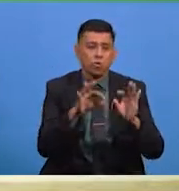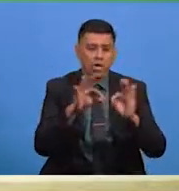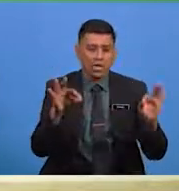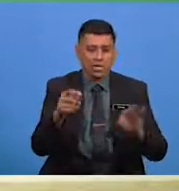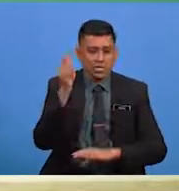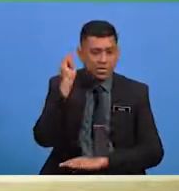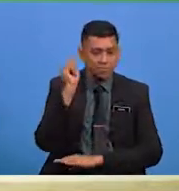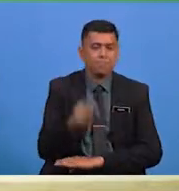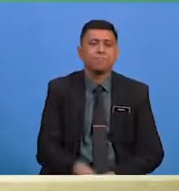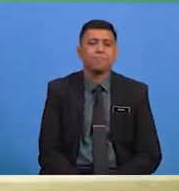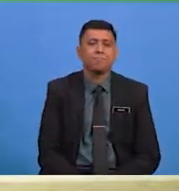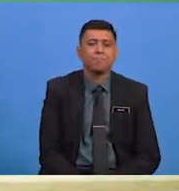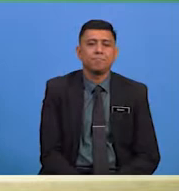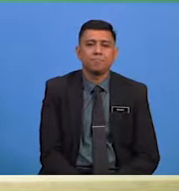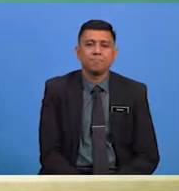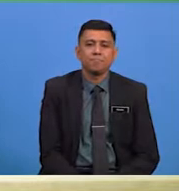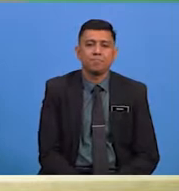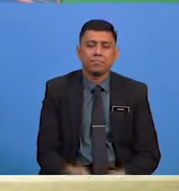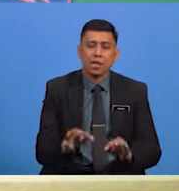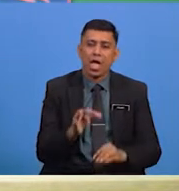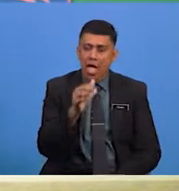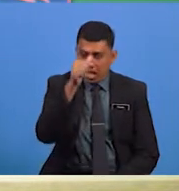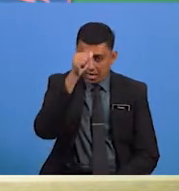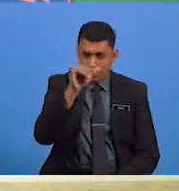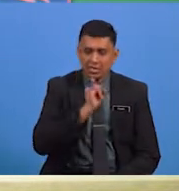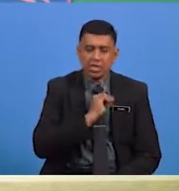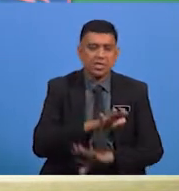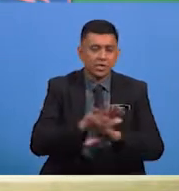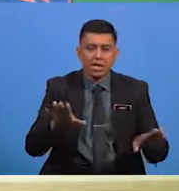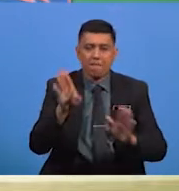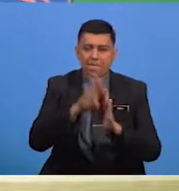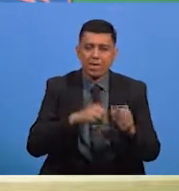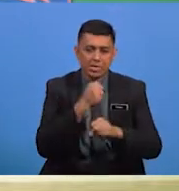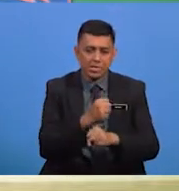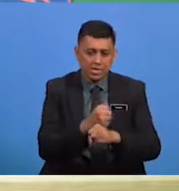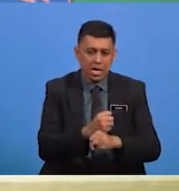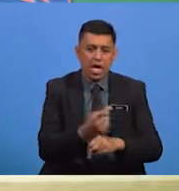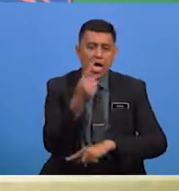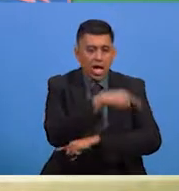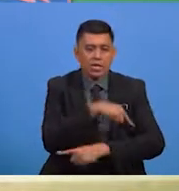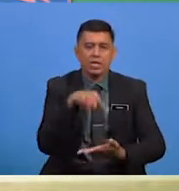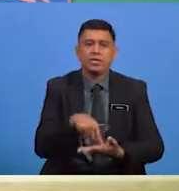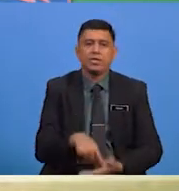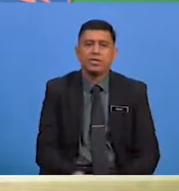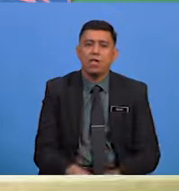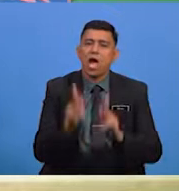telah diberikan. Ayah saya tidak bekerja hari ini. Kata